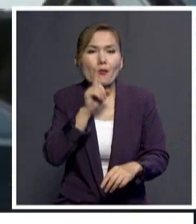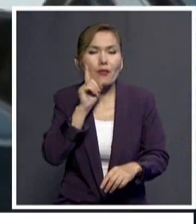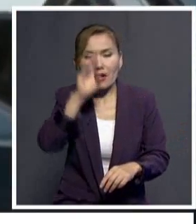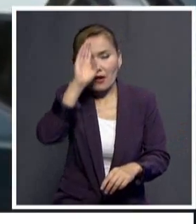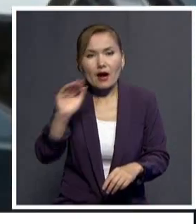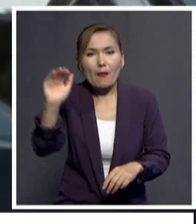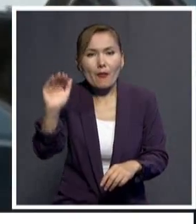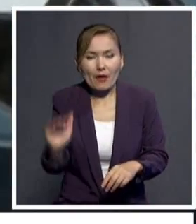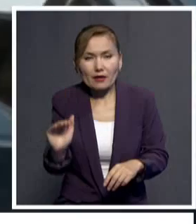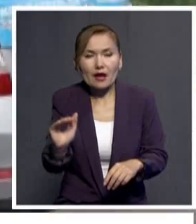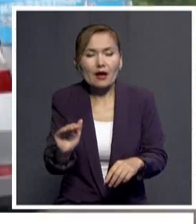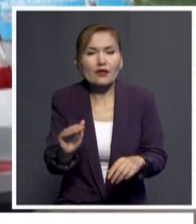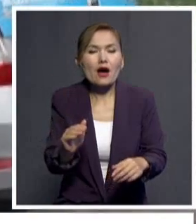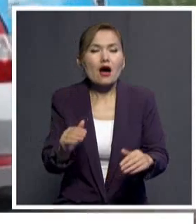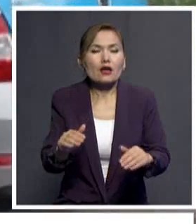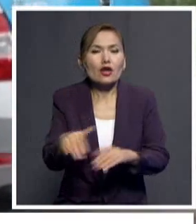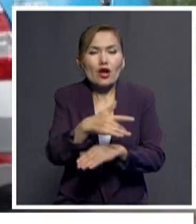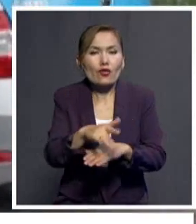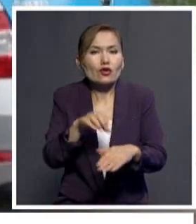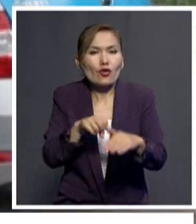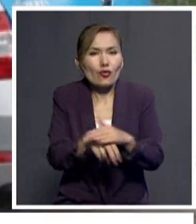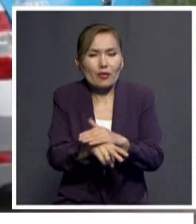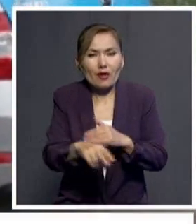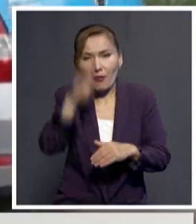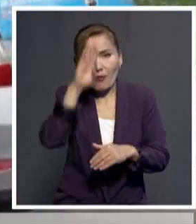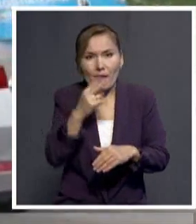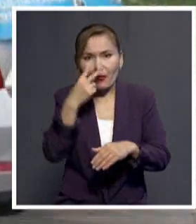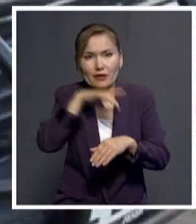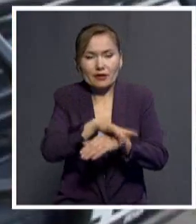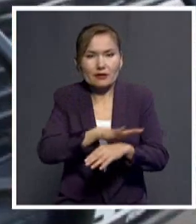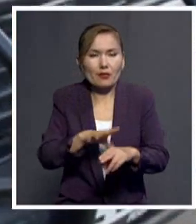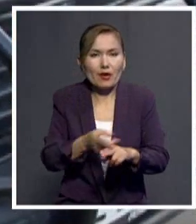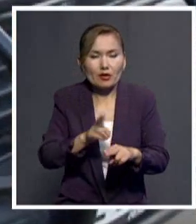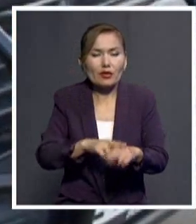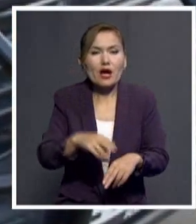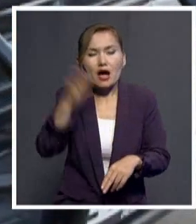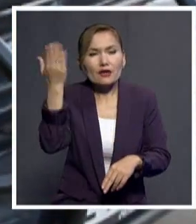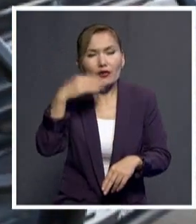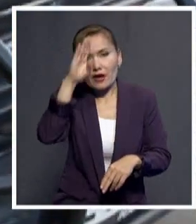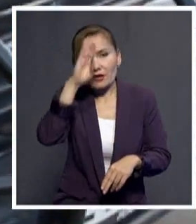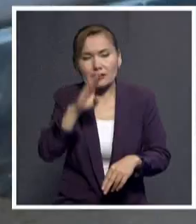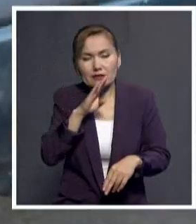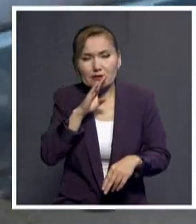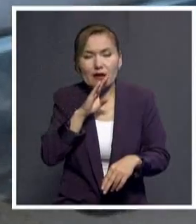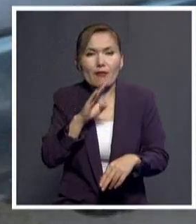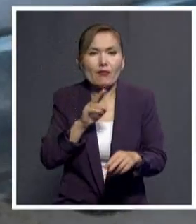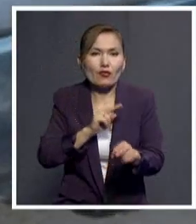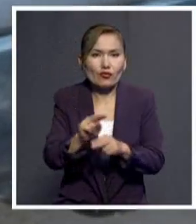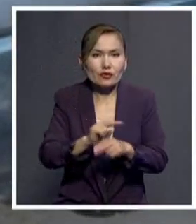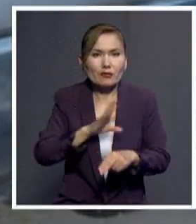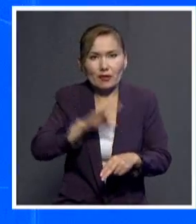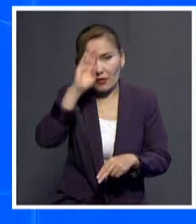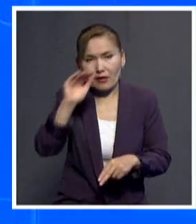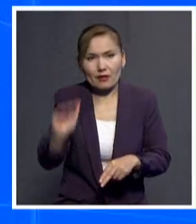шығып кеткенін сезбей қалдым, дейді әкесі. Сондай-ақ ол механикалық басқарудағы көлікті жүргізуді өзі үйреткенін айтады.